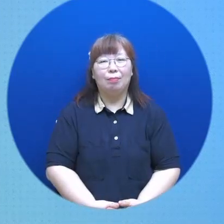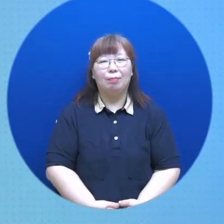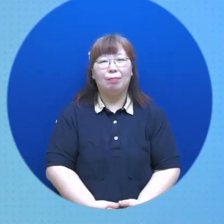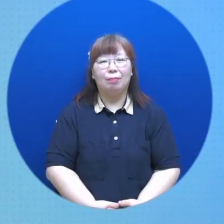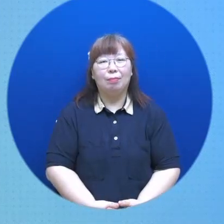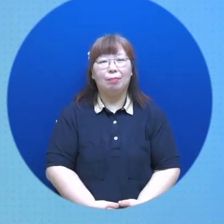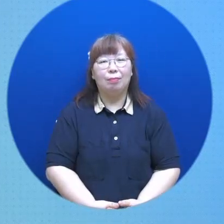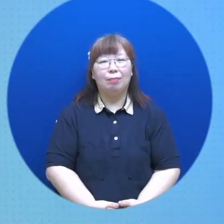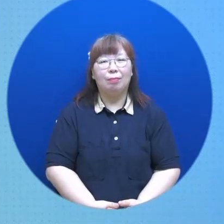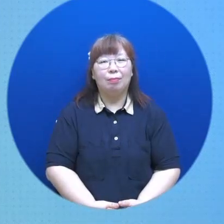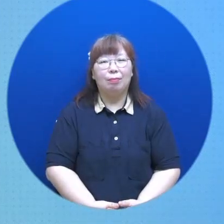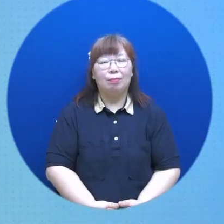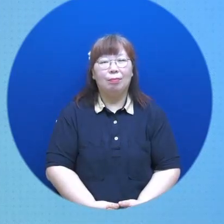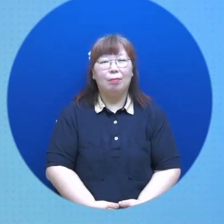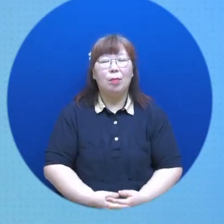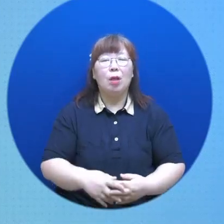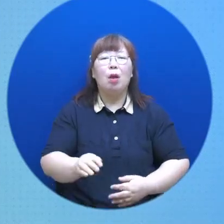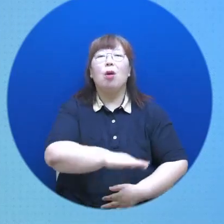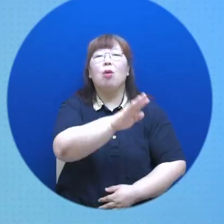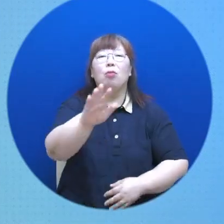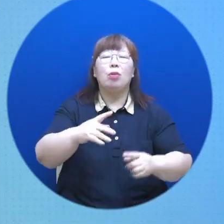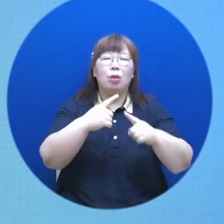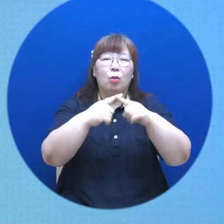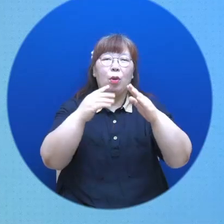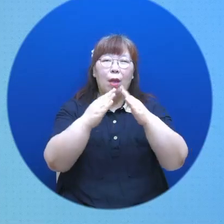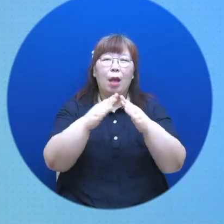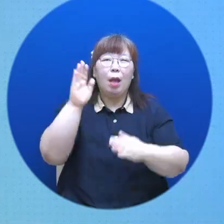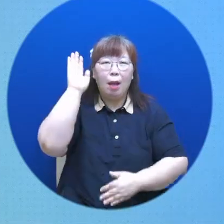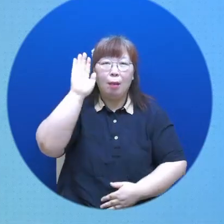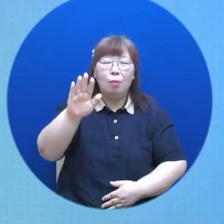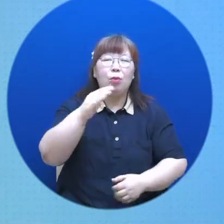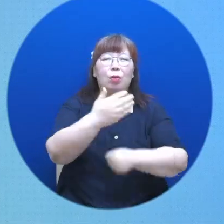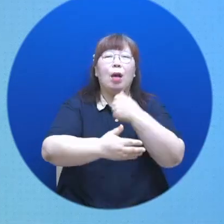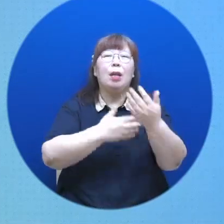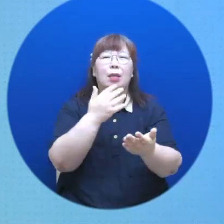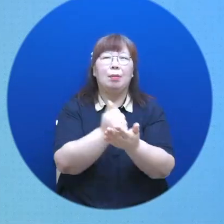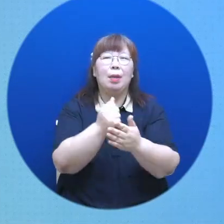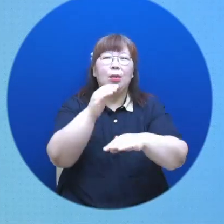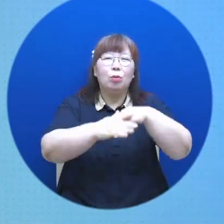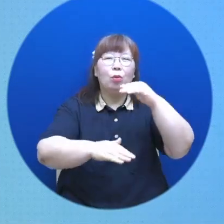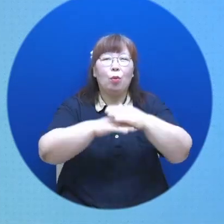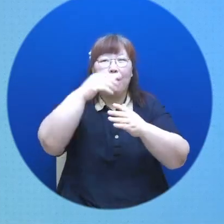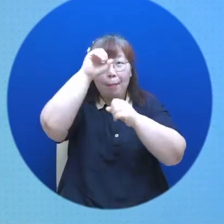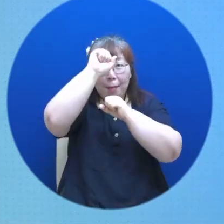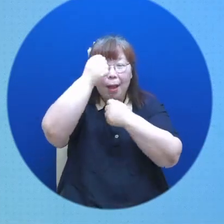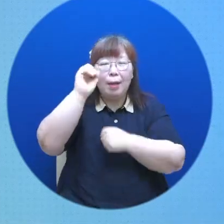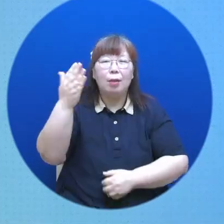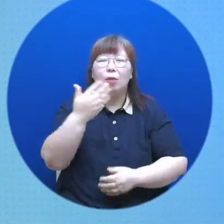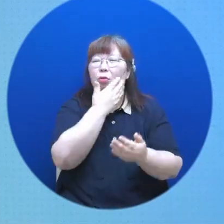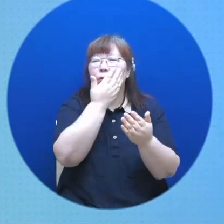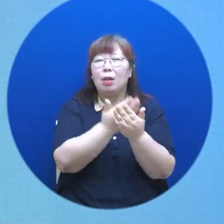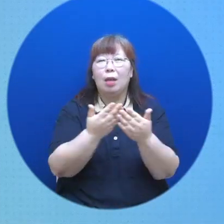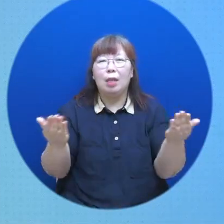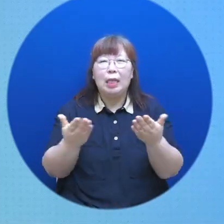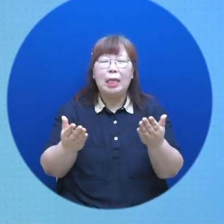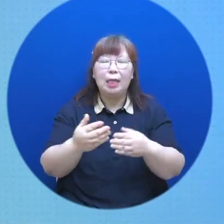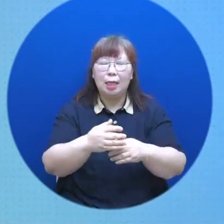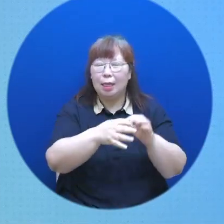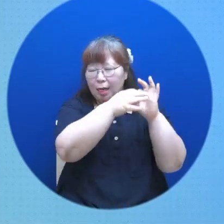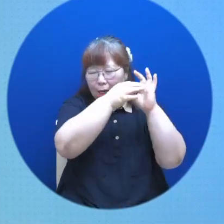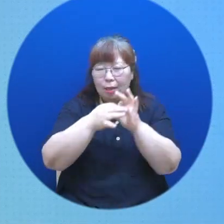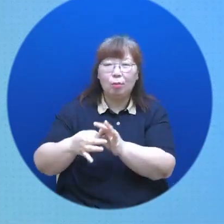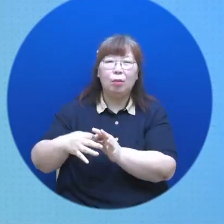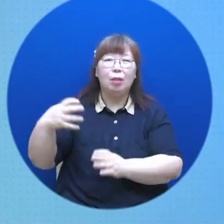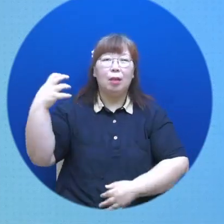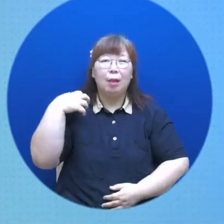네. 우리 교회가 앞으로도 하나님의 손과 발이 되어서 귀한 사역을 계속 감당할